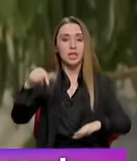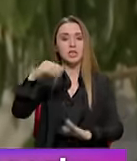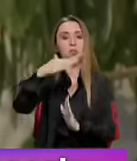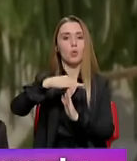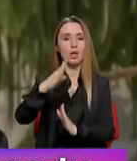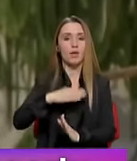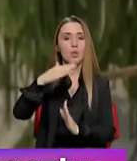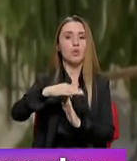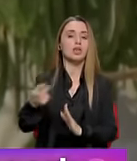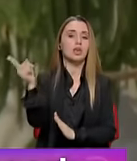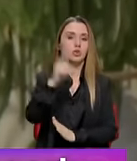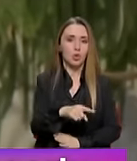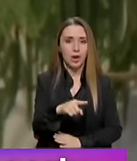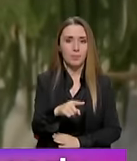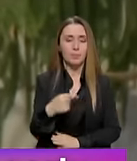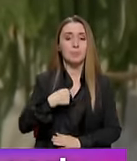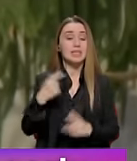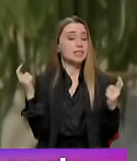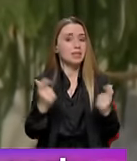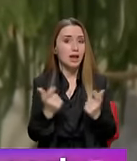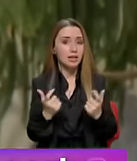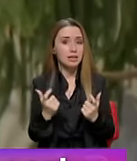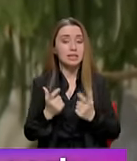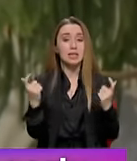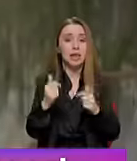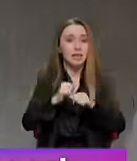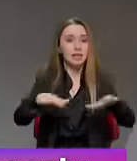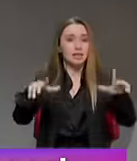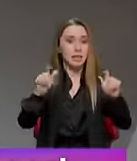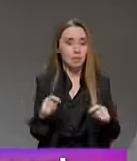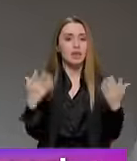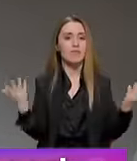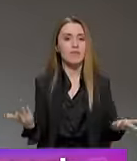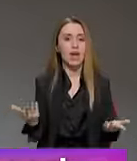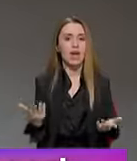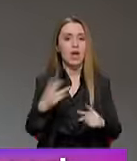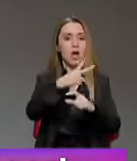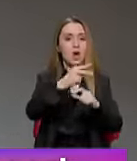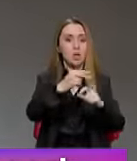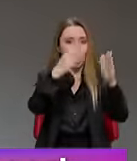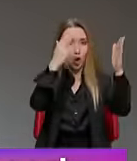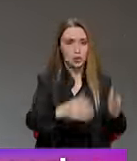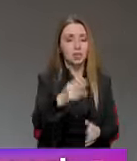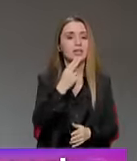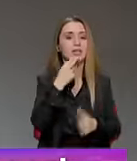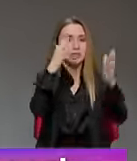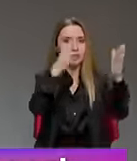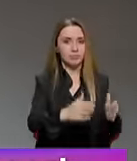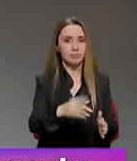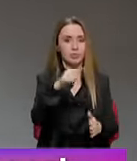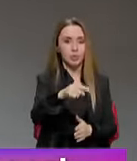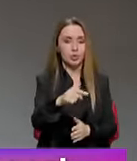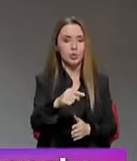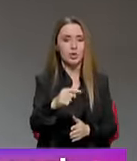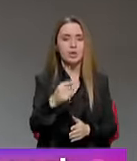molaya gidiyoruz molanın dönüşünde biz neredeyiz nerede yayın yaptık ve Özlem Özdemir Özlem Özdemir'in